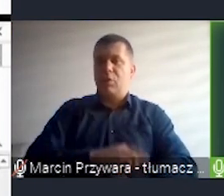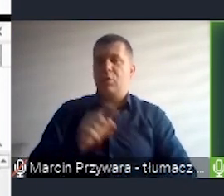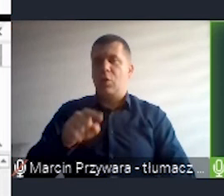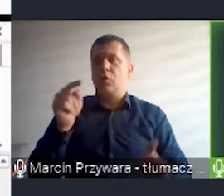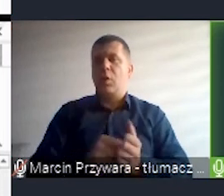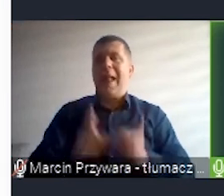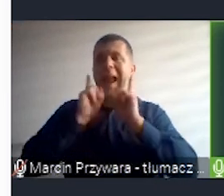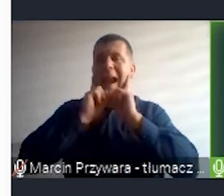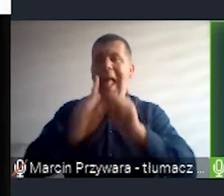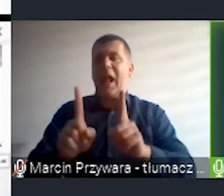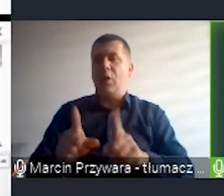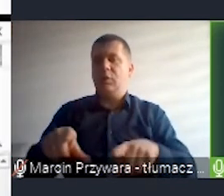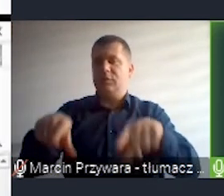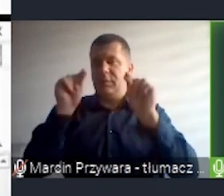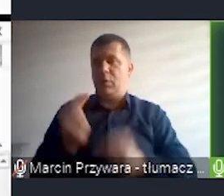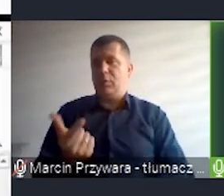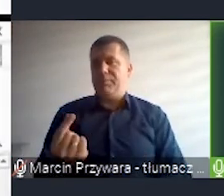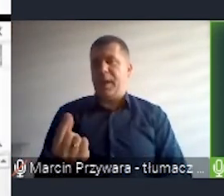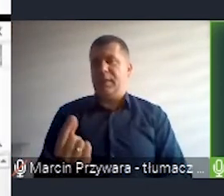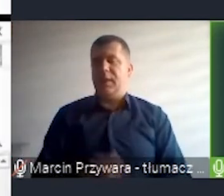dotyczą legalności wyboru partnera,